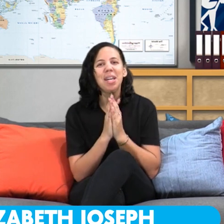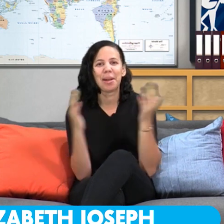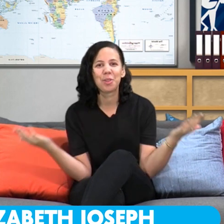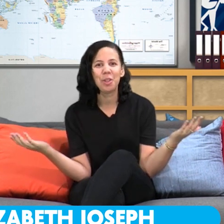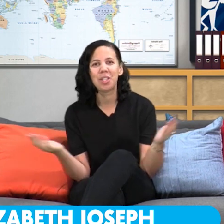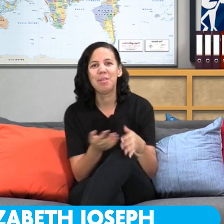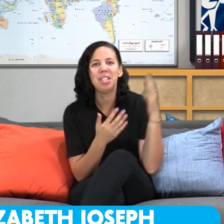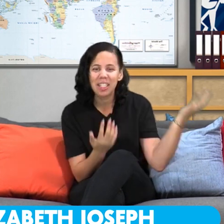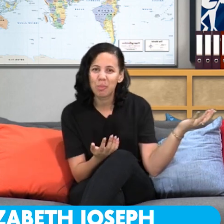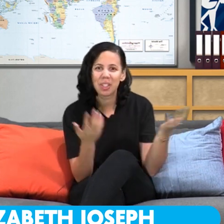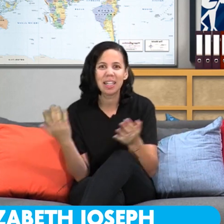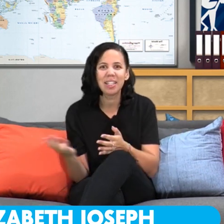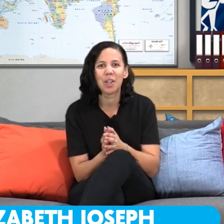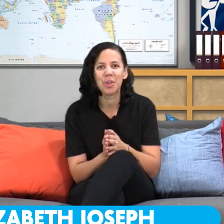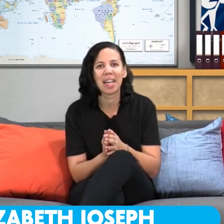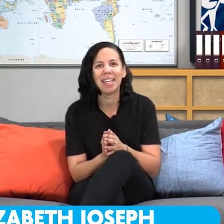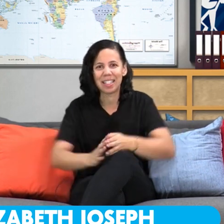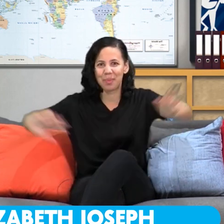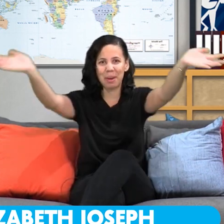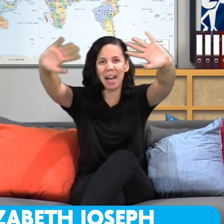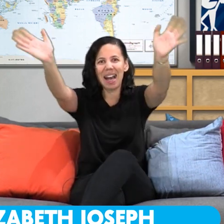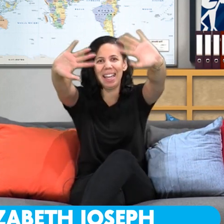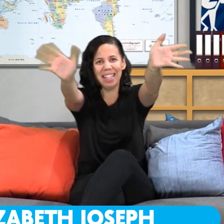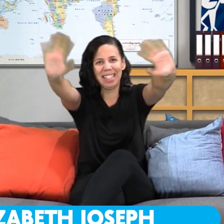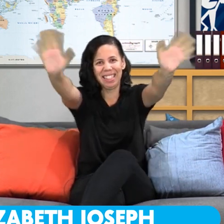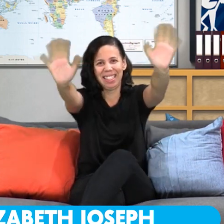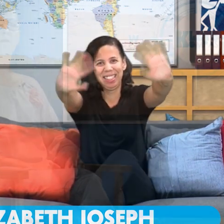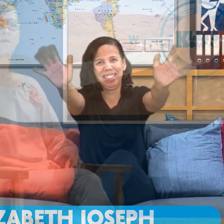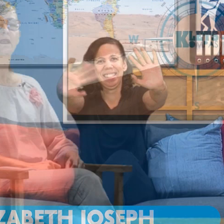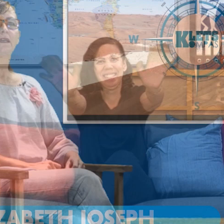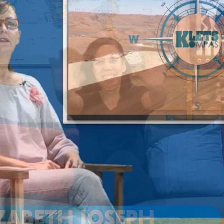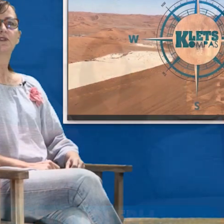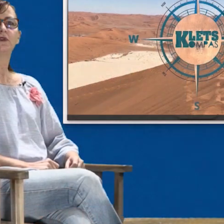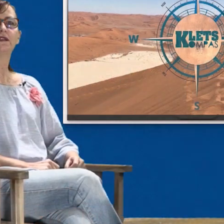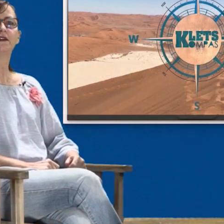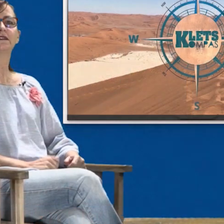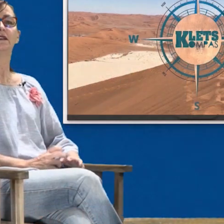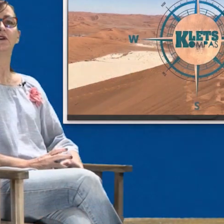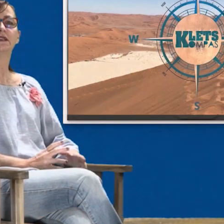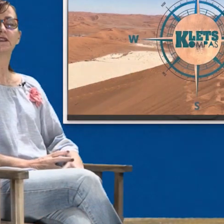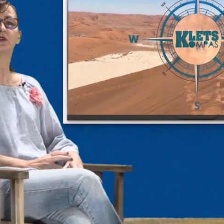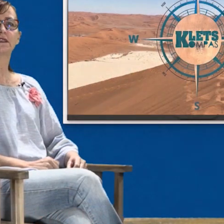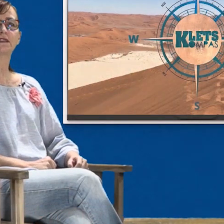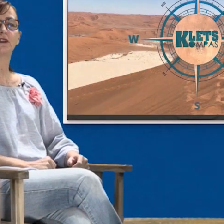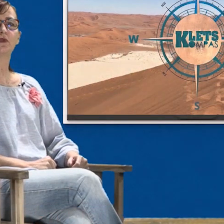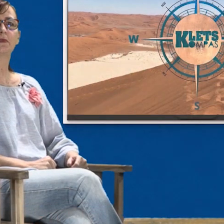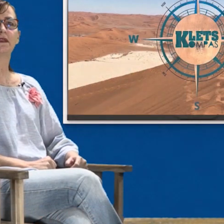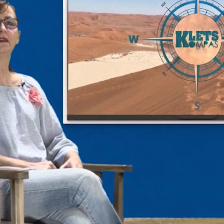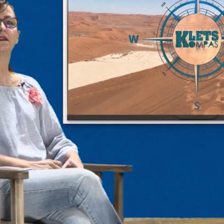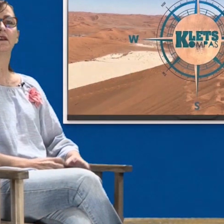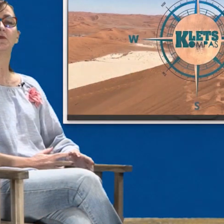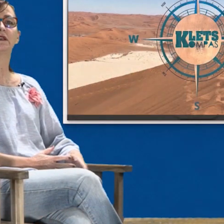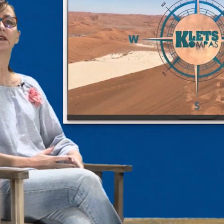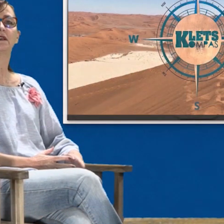from me and my studio team, Teacher Mutsa and Teacher Louisa, it is bye-bye. Die skole wat nou eers in Augustus gaan open